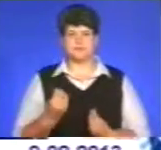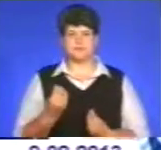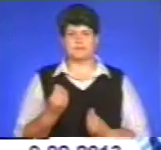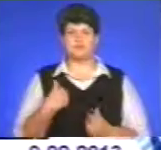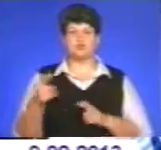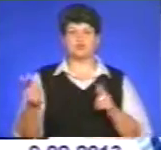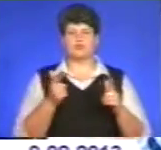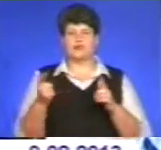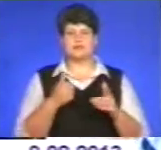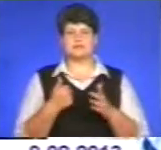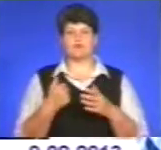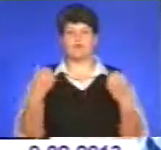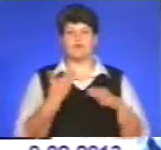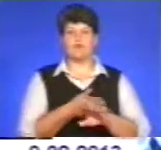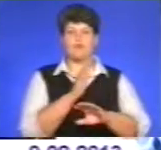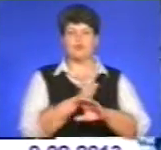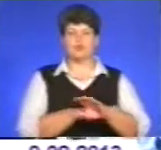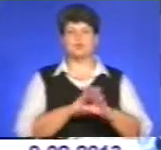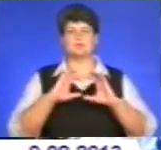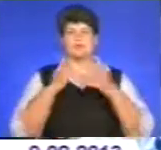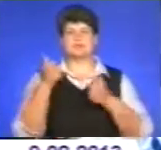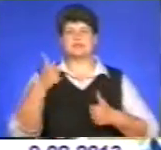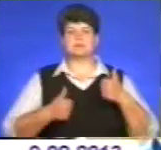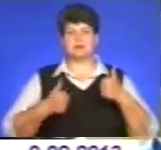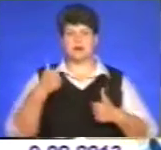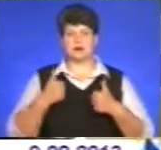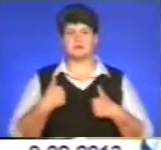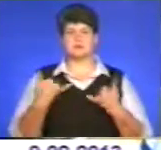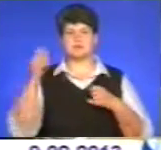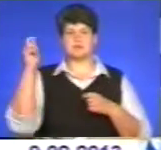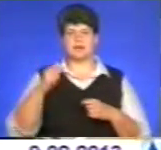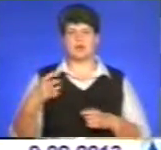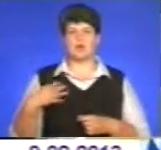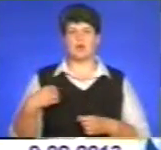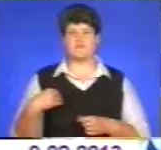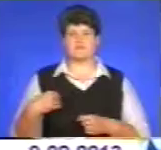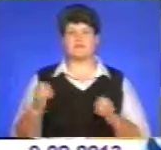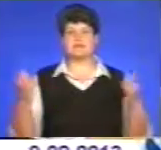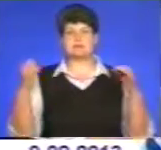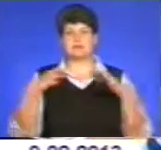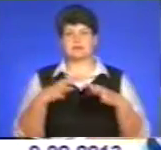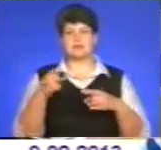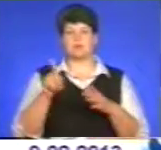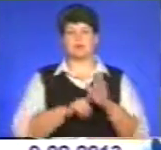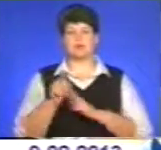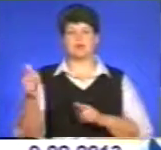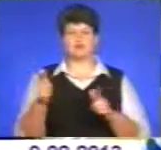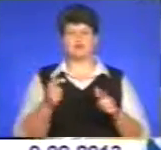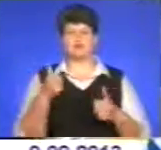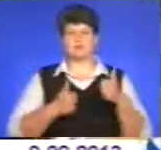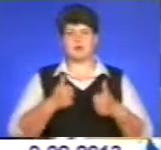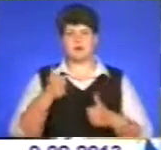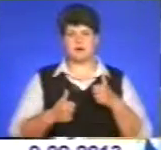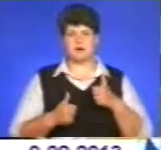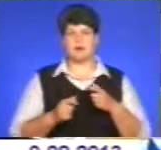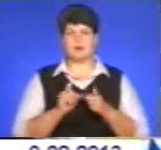готувалися до цієї гонки в Польщі, на міжнародних змаганнях. Вони приїхали в місто Львів на збір, там почали готуватися до змагань. Боротьба